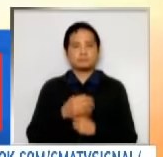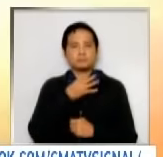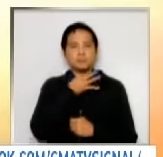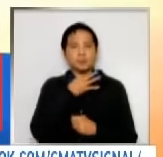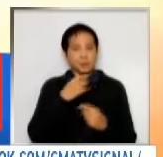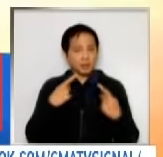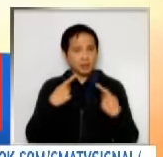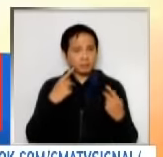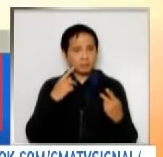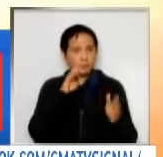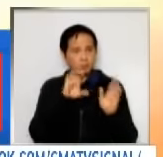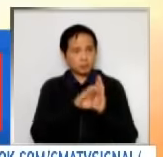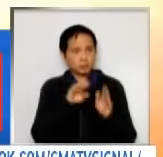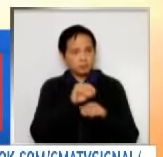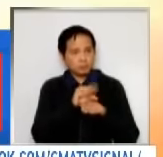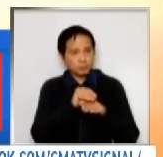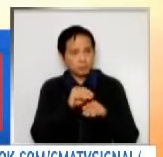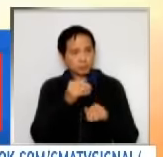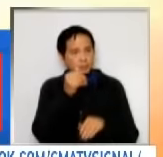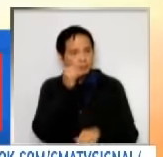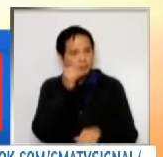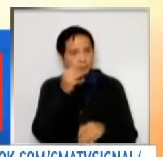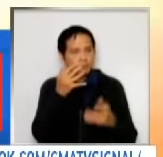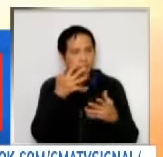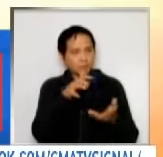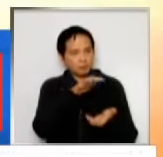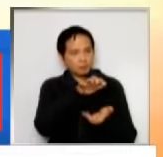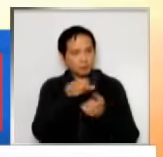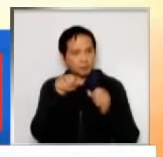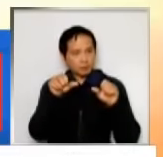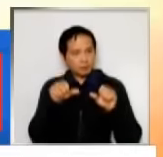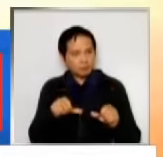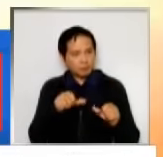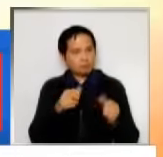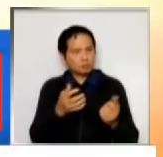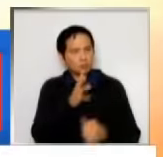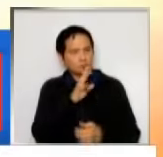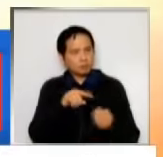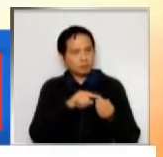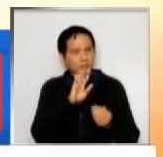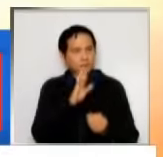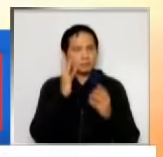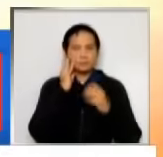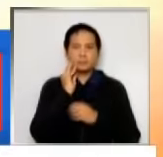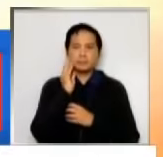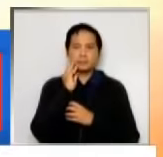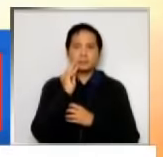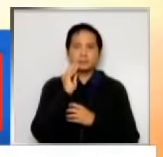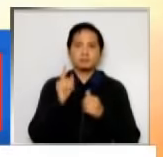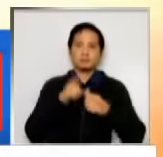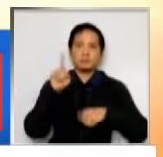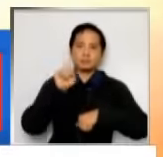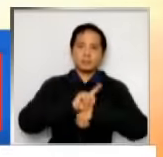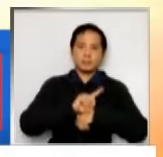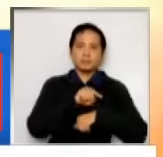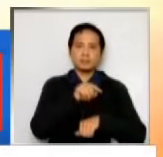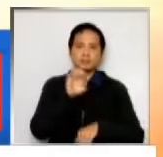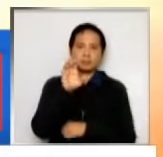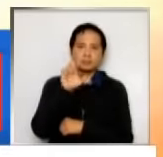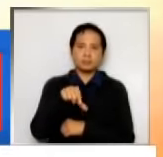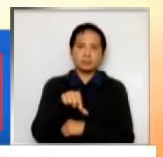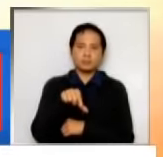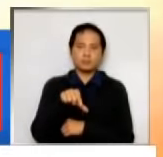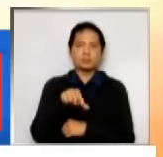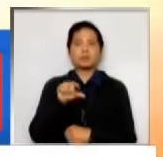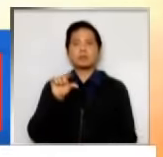kuha ng ilang commuter mula sa kanilang mga naging karanasan sa unang araw ng ECQ. At itong mga kuwang ito ni Gilbert Guevara, pakita